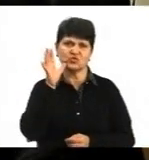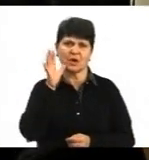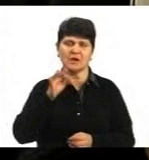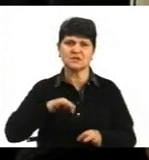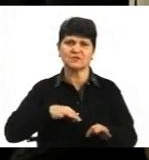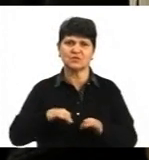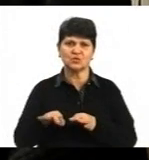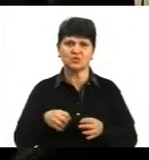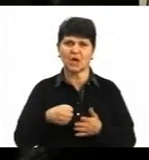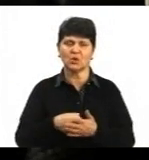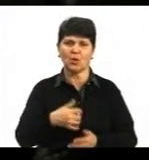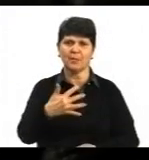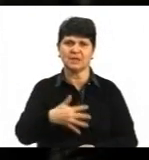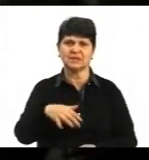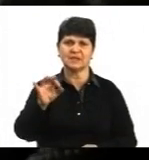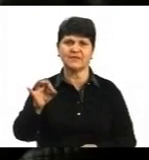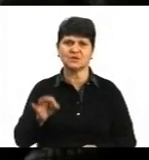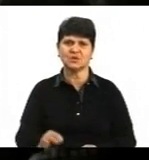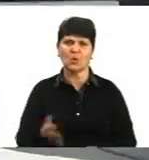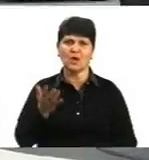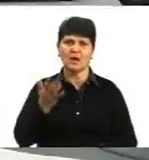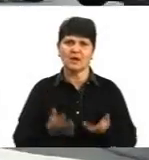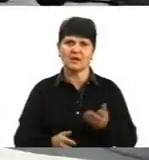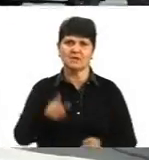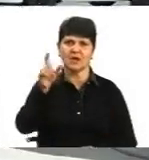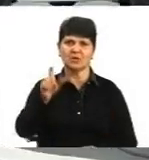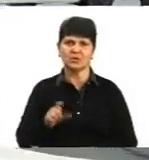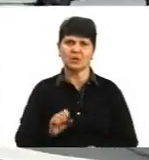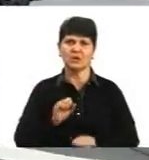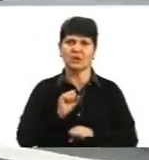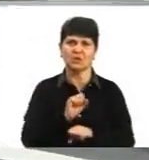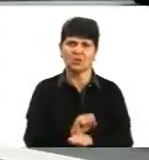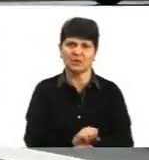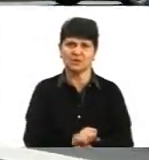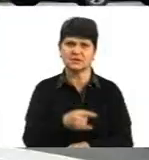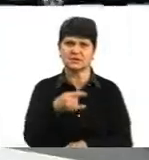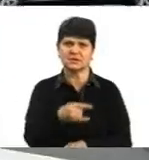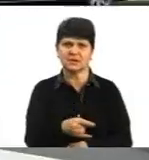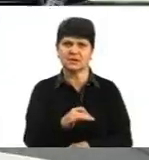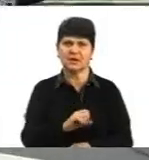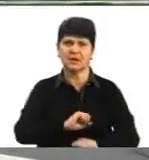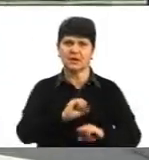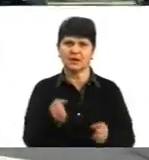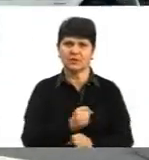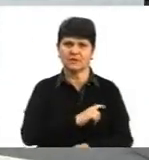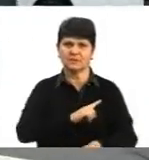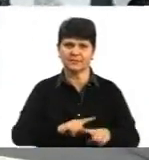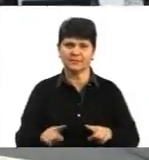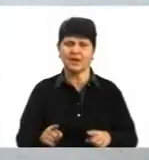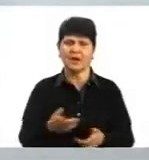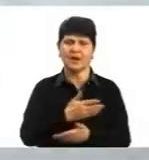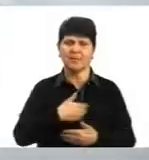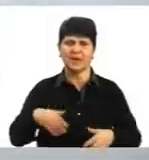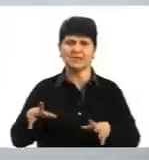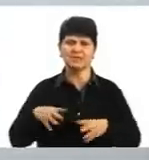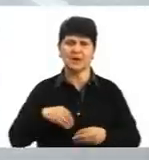50%. Якщо людина починає тормозити, розганятися, ми з вами маємо можливість зменшити